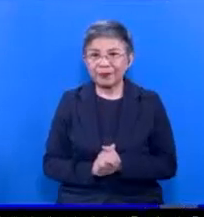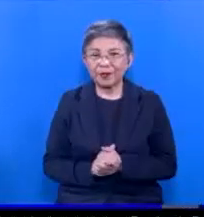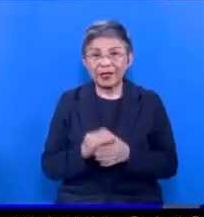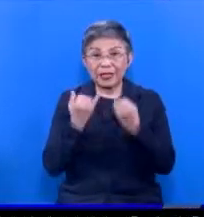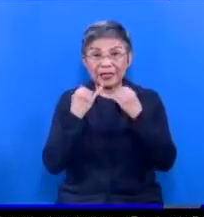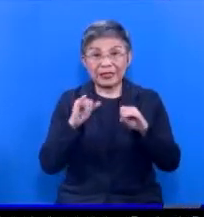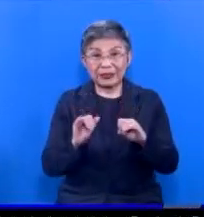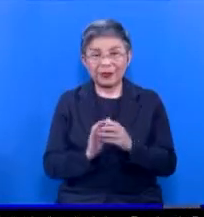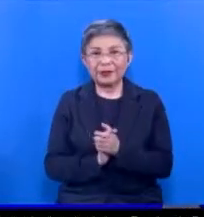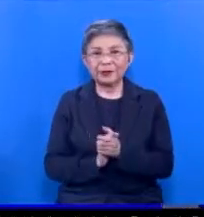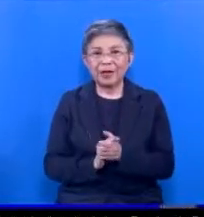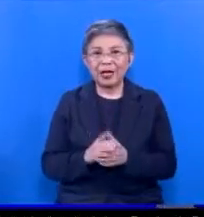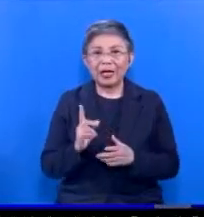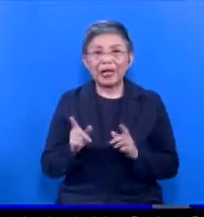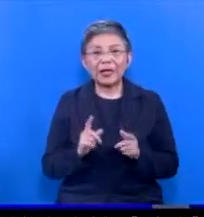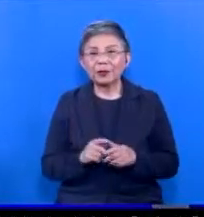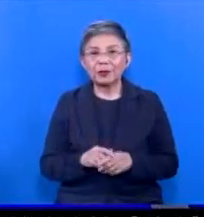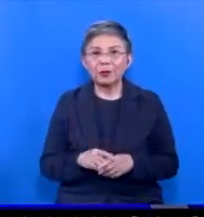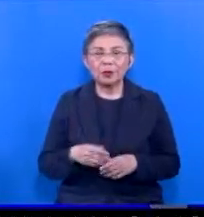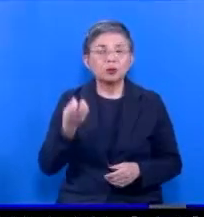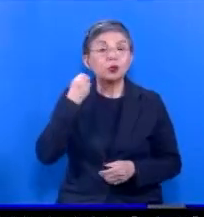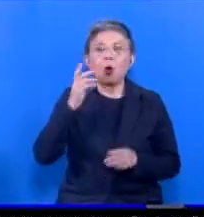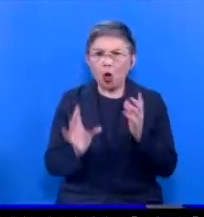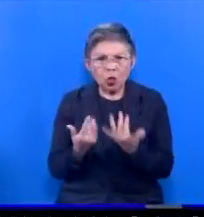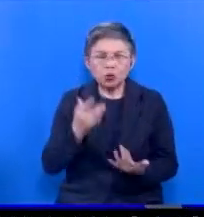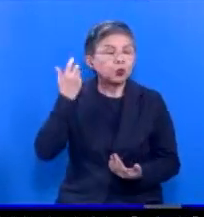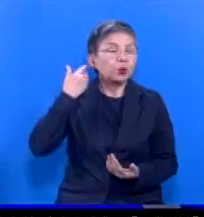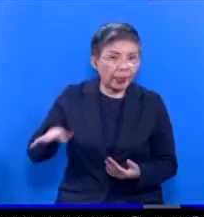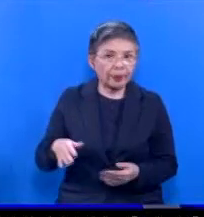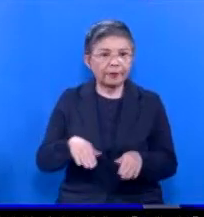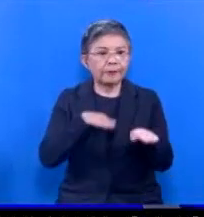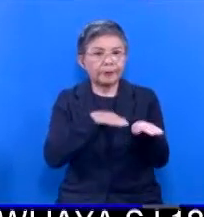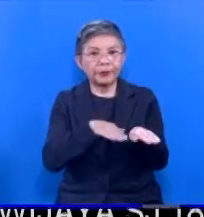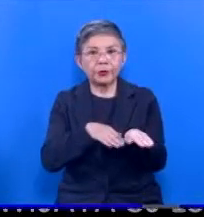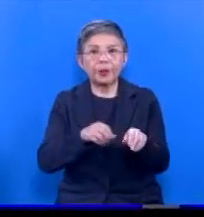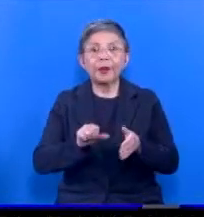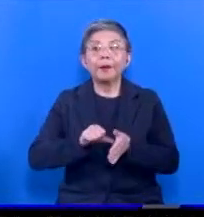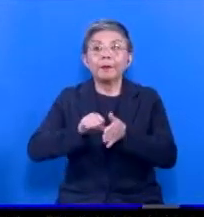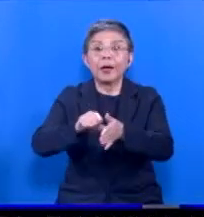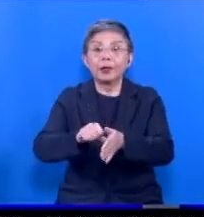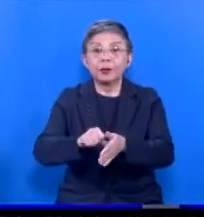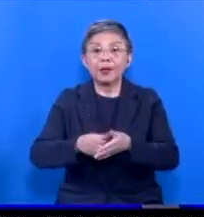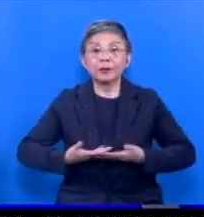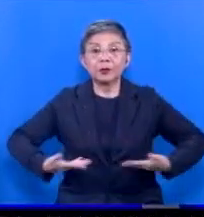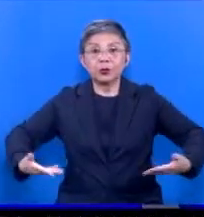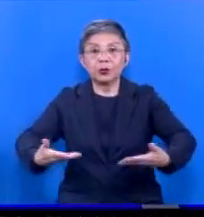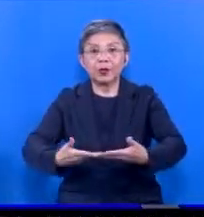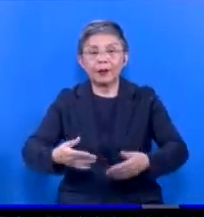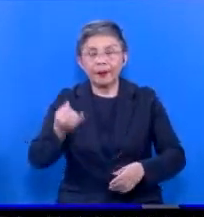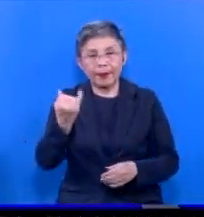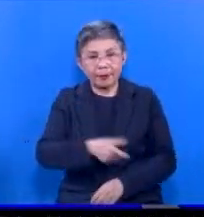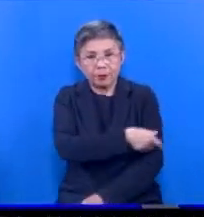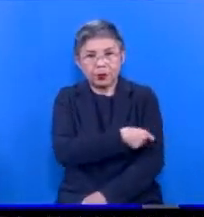Informasi selanjutnya, pemirsa, lantaran tidak banyak yang mengindahkan protokol kesehatan, antrean penerima bansos di kisaran Sumatera Utara dibubarkan